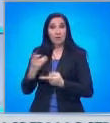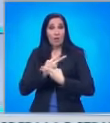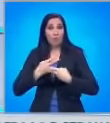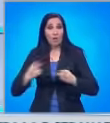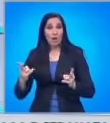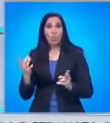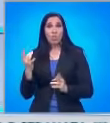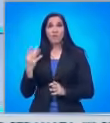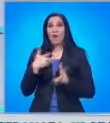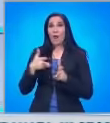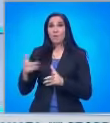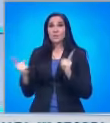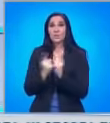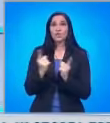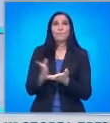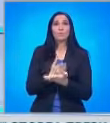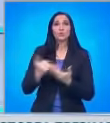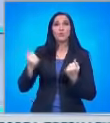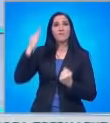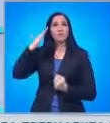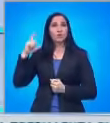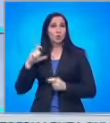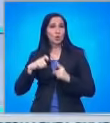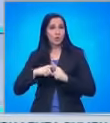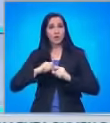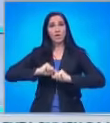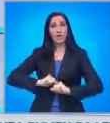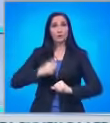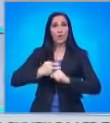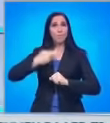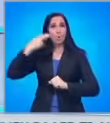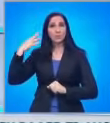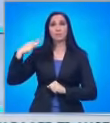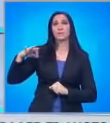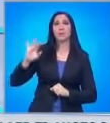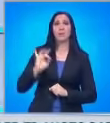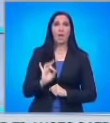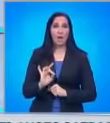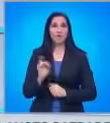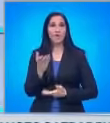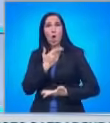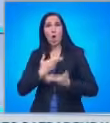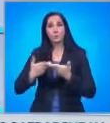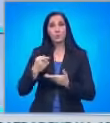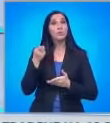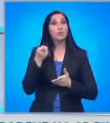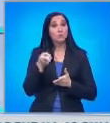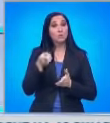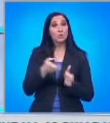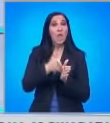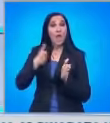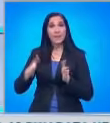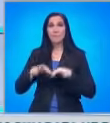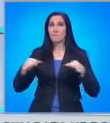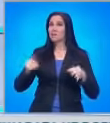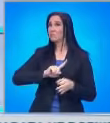нови легла. На среща между здравния министър Стойчо Кацаров, директори на болници и президента Румен Радев е обсъдено на този етап